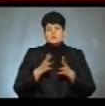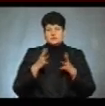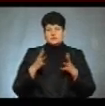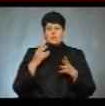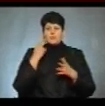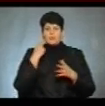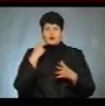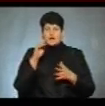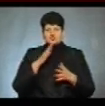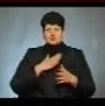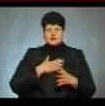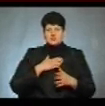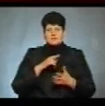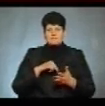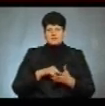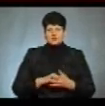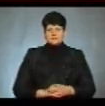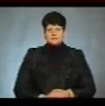місто.